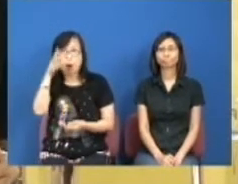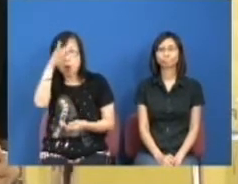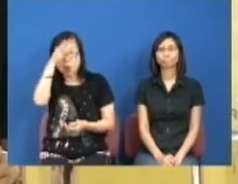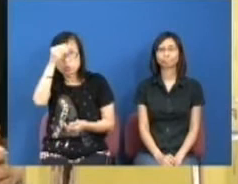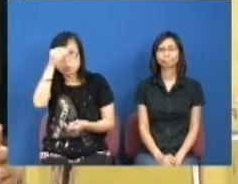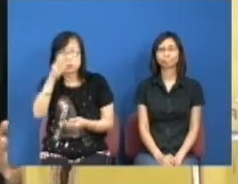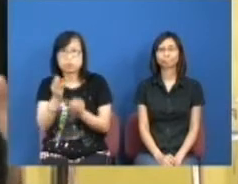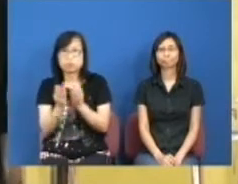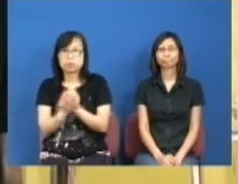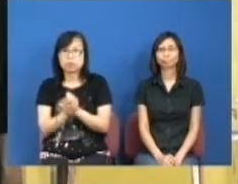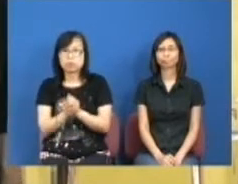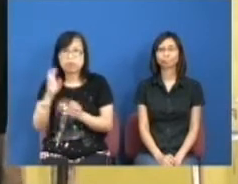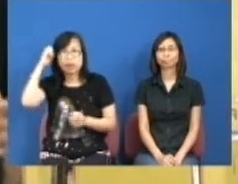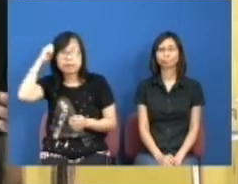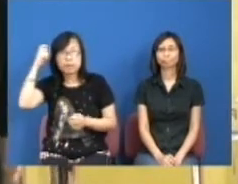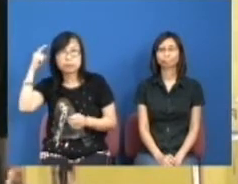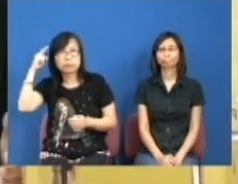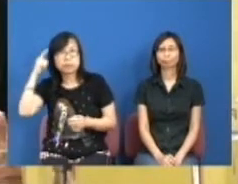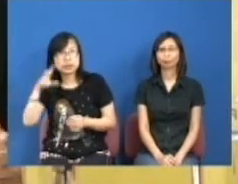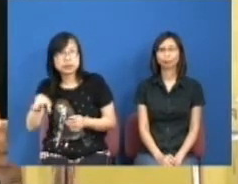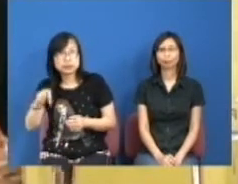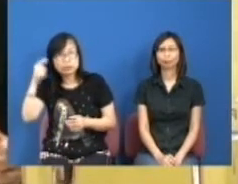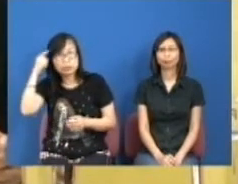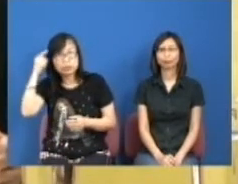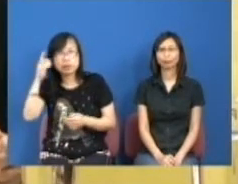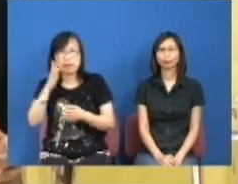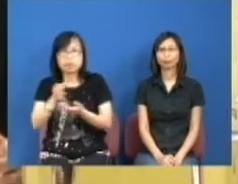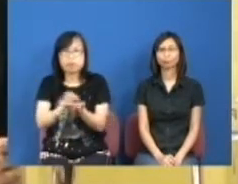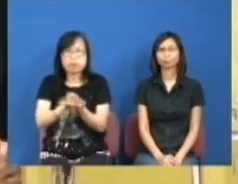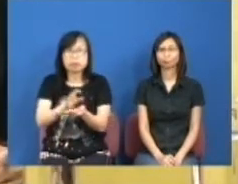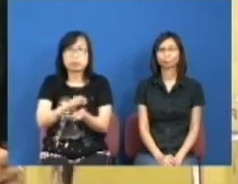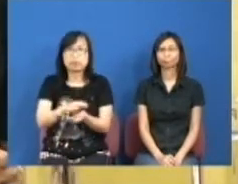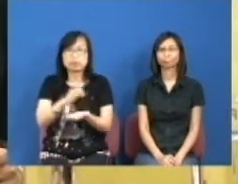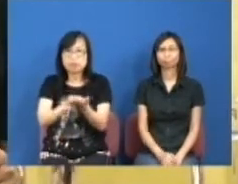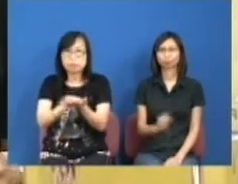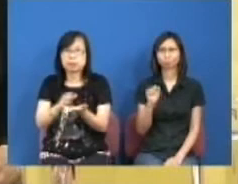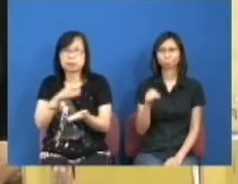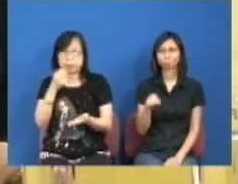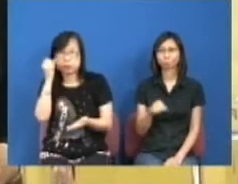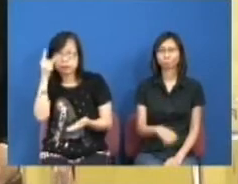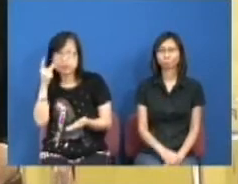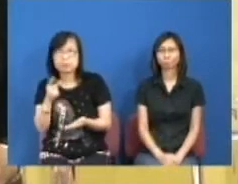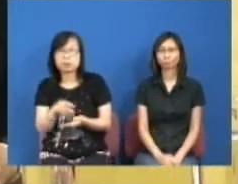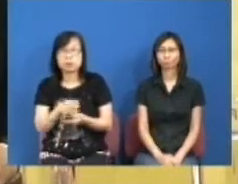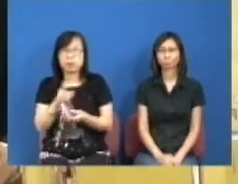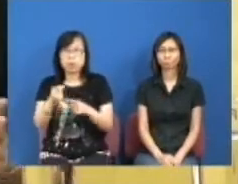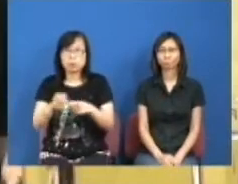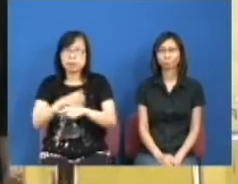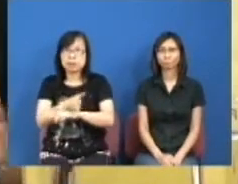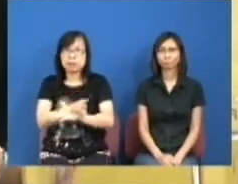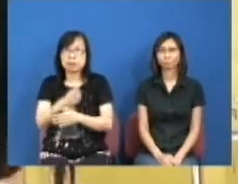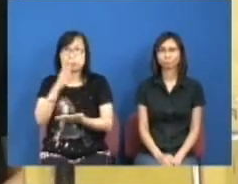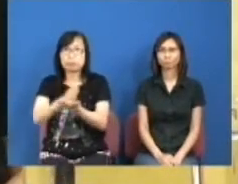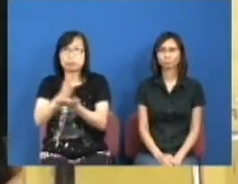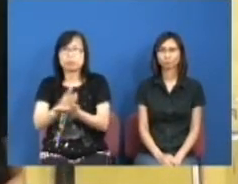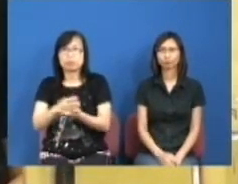概念咧，咁我哋如果用呢個概念去睇唔同嘅地方嘅公民社會嘅時候咧，其實我哋就會發現咧，唔同嘅公民社會就有唔同嘅形